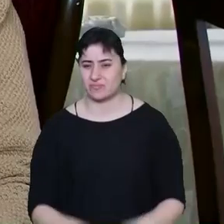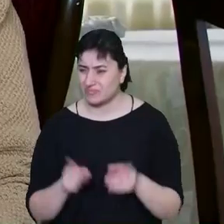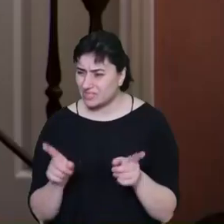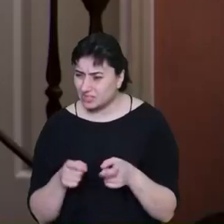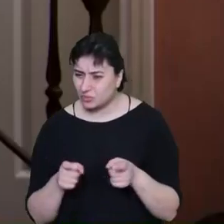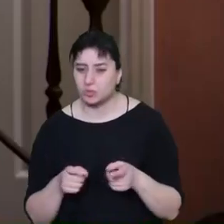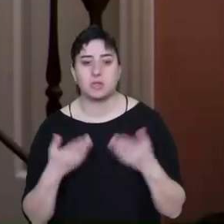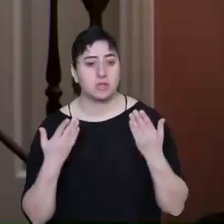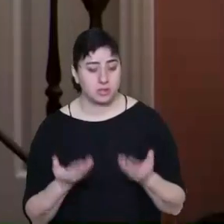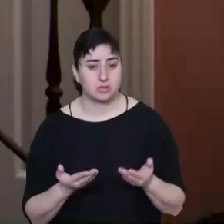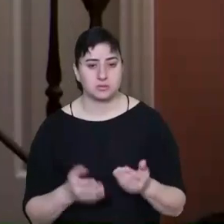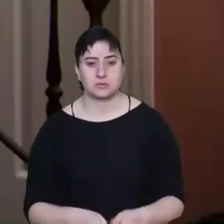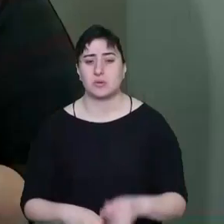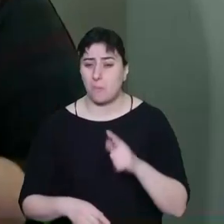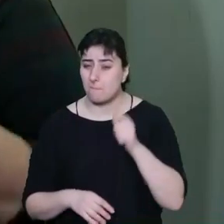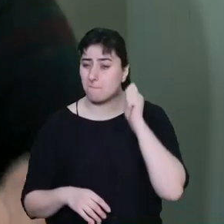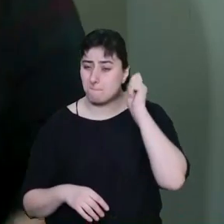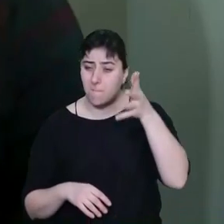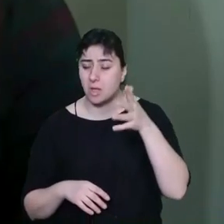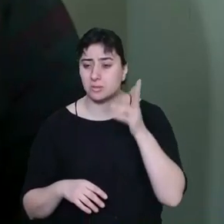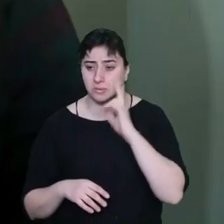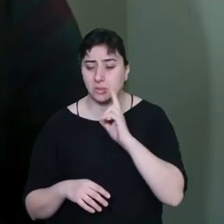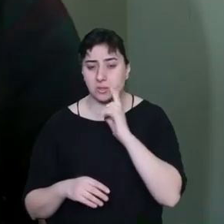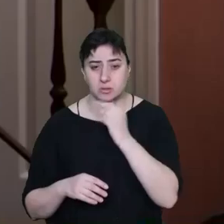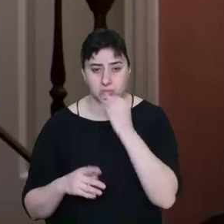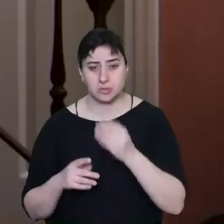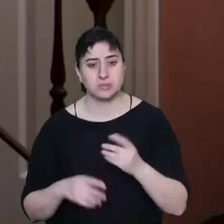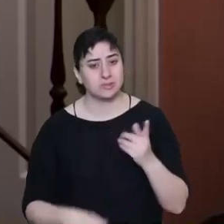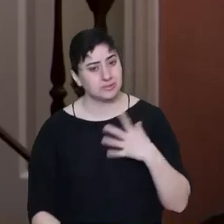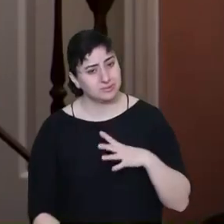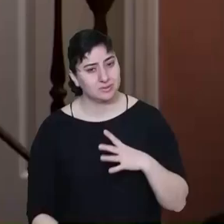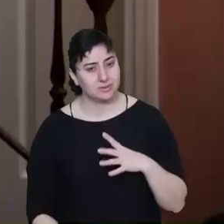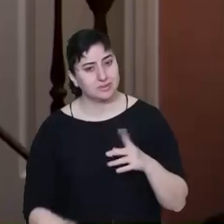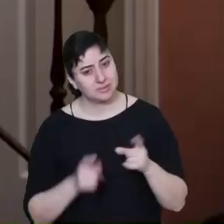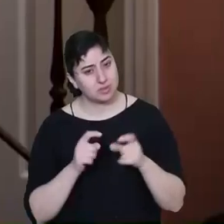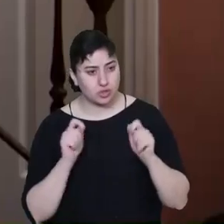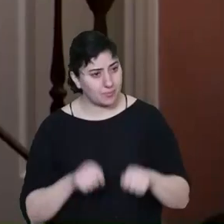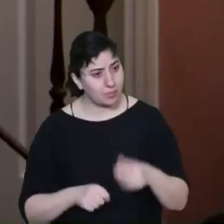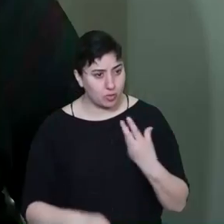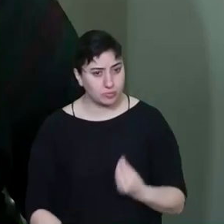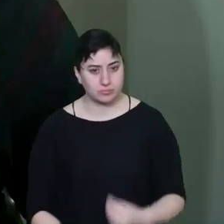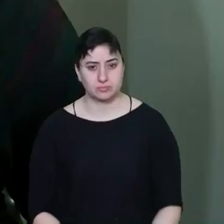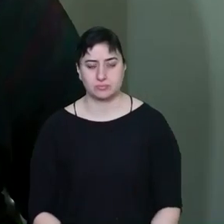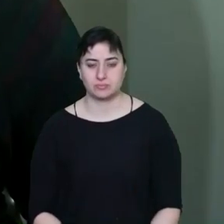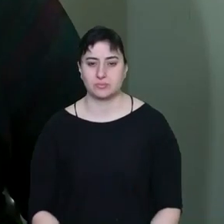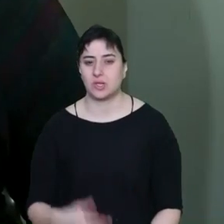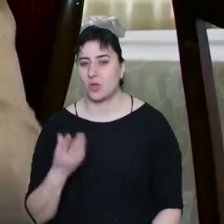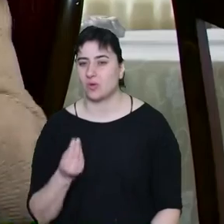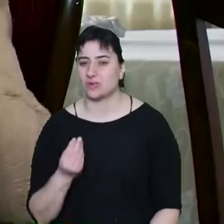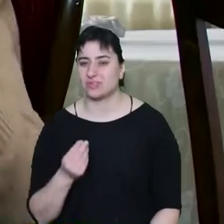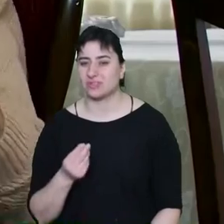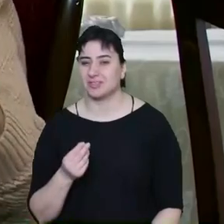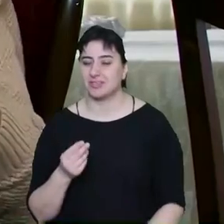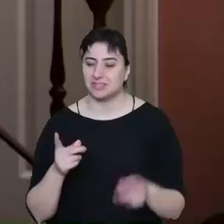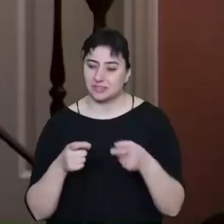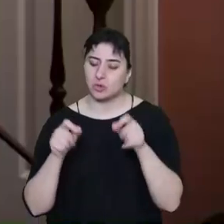İstakoz mu? Ya işte o pahalı zengin yemeği. İstersen biz sana istakoz yapalım kankacığım yemek olarak be. Ya tabii. Sen onlara